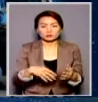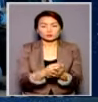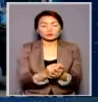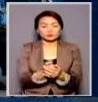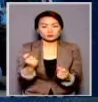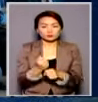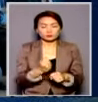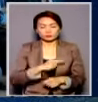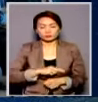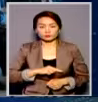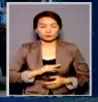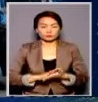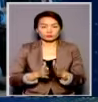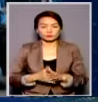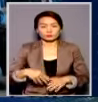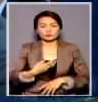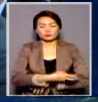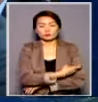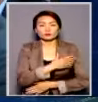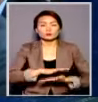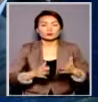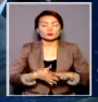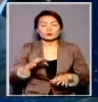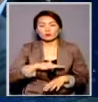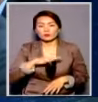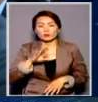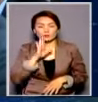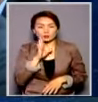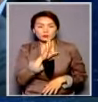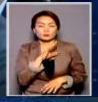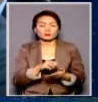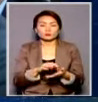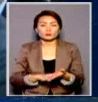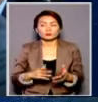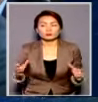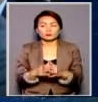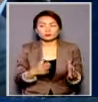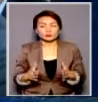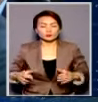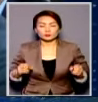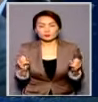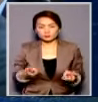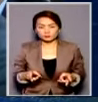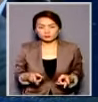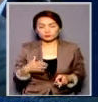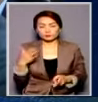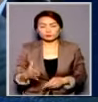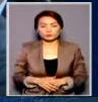пастбищных угодий стабилизации ветеринарного состояния пользования водой по установленным лимитом порядок распространения